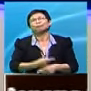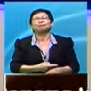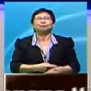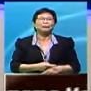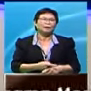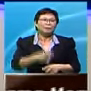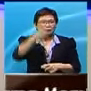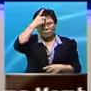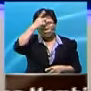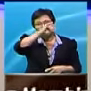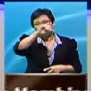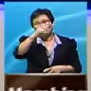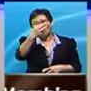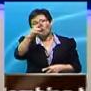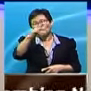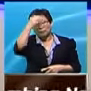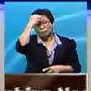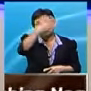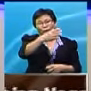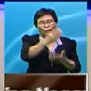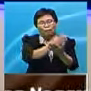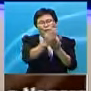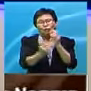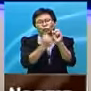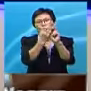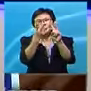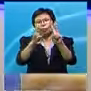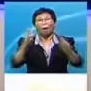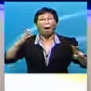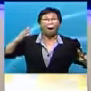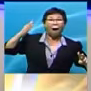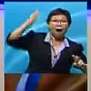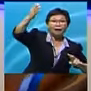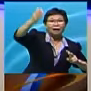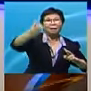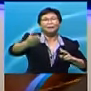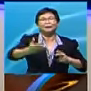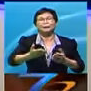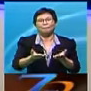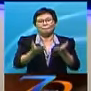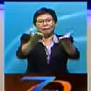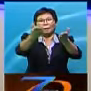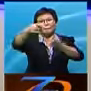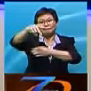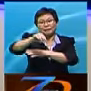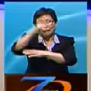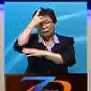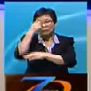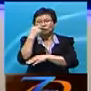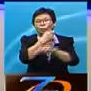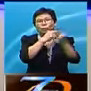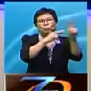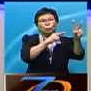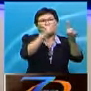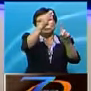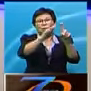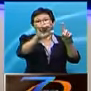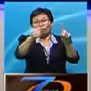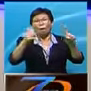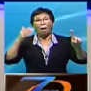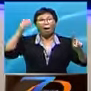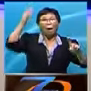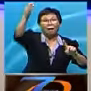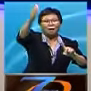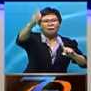Dalam pada itu, Datuk Johari memaklumkan bajet 2017 yang bakal dibentangkan Perdana Menteri Datuk Seri Najib Tun Razak 21 Oktober ini akan